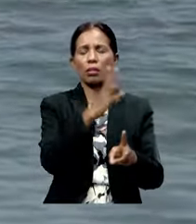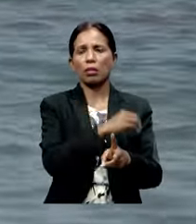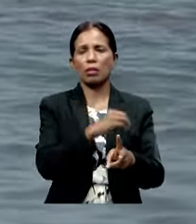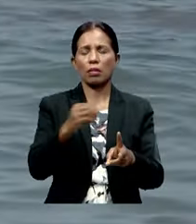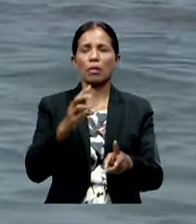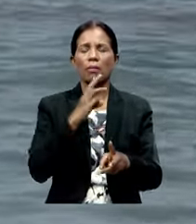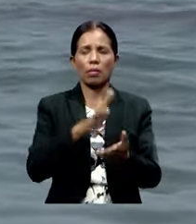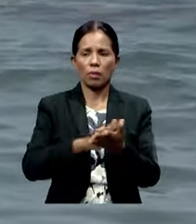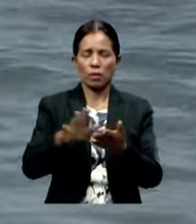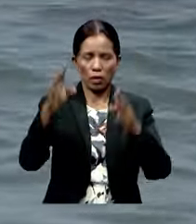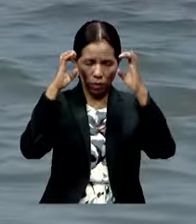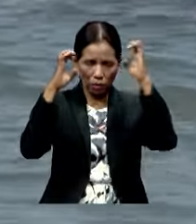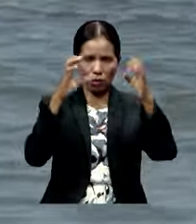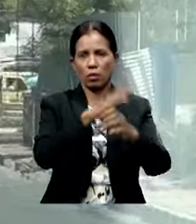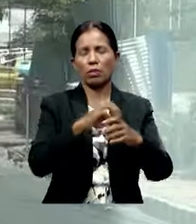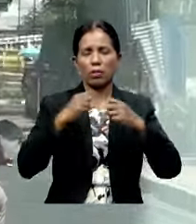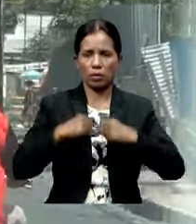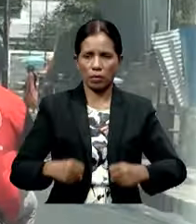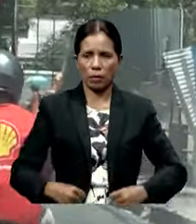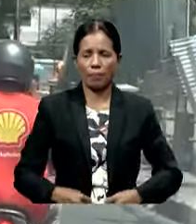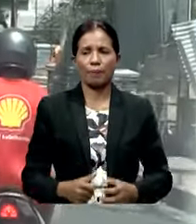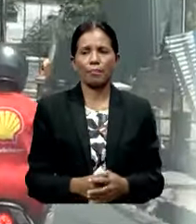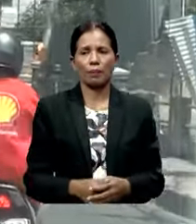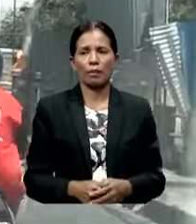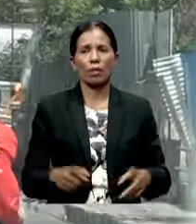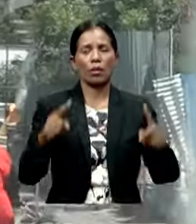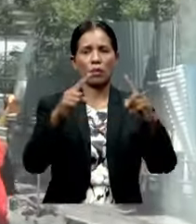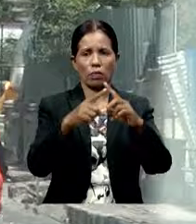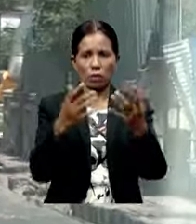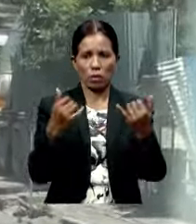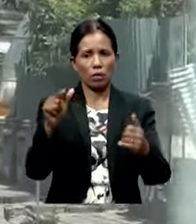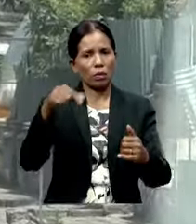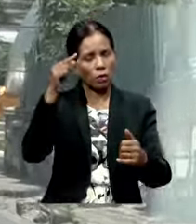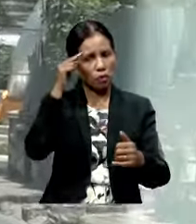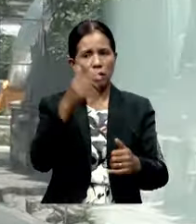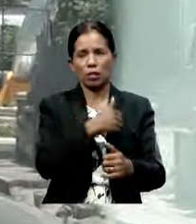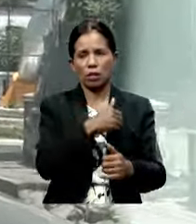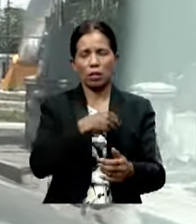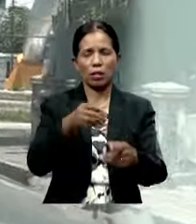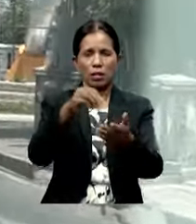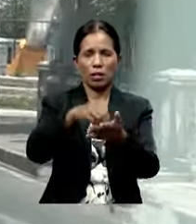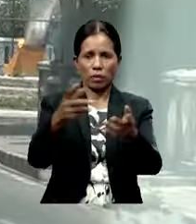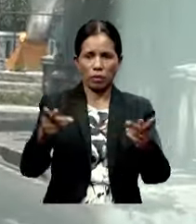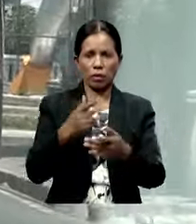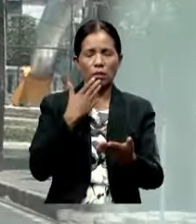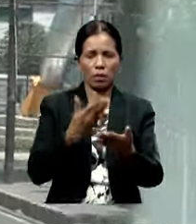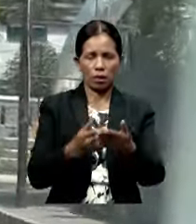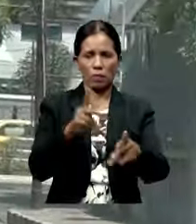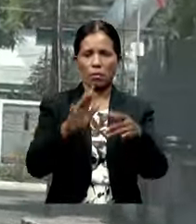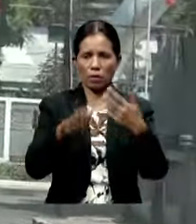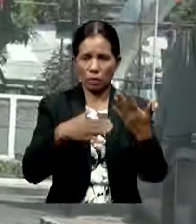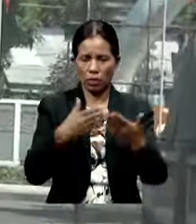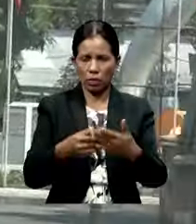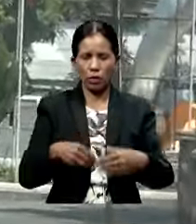mos edukasyon no Saudi. Além de ne, to oras ne mos, governo sedau kria fati ne bedignu ba povo, ho di